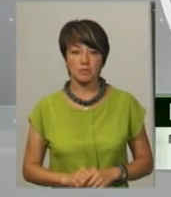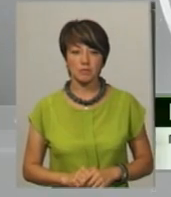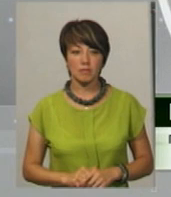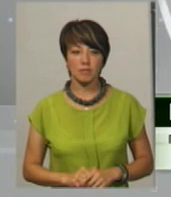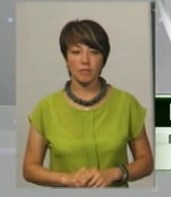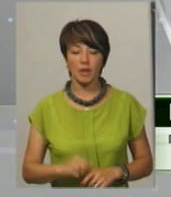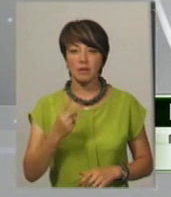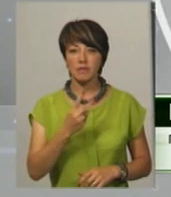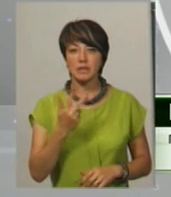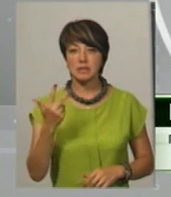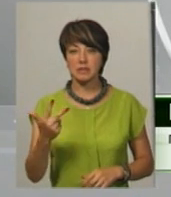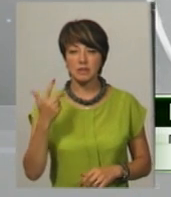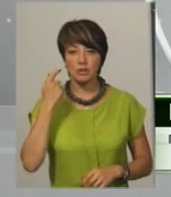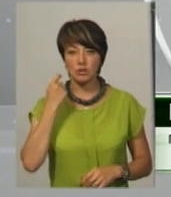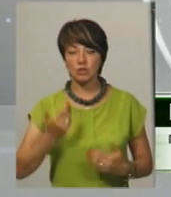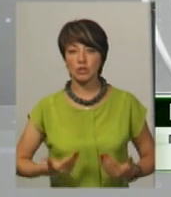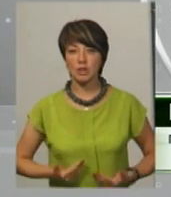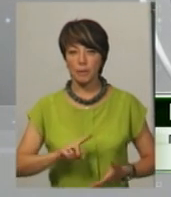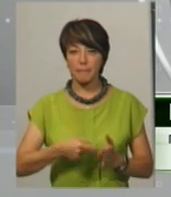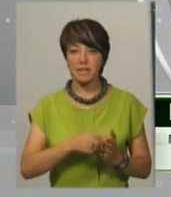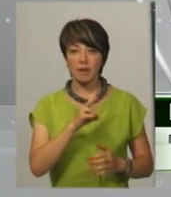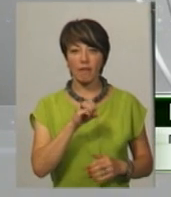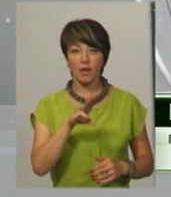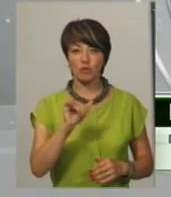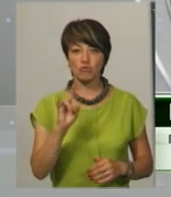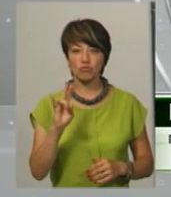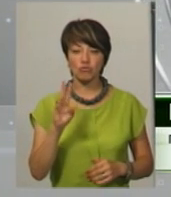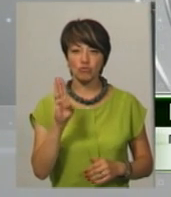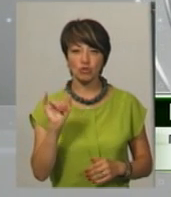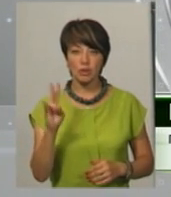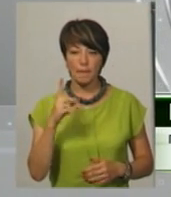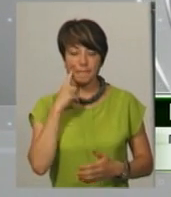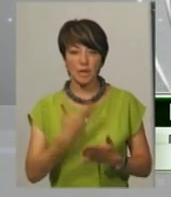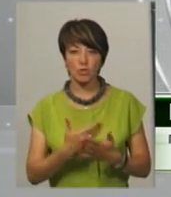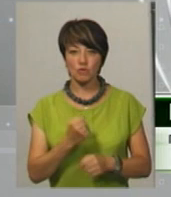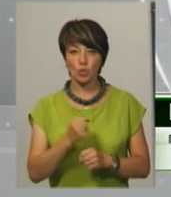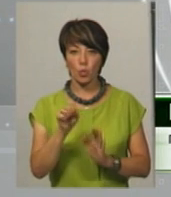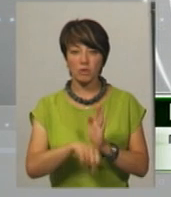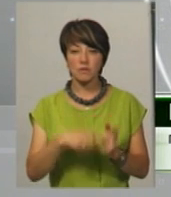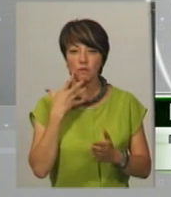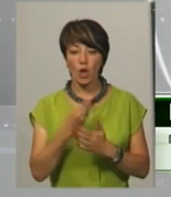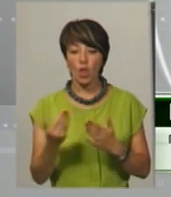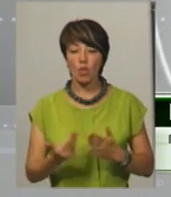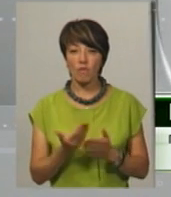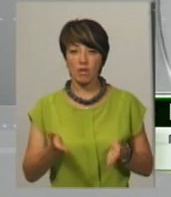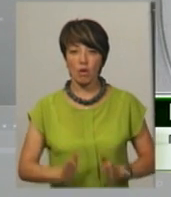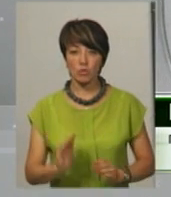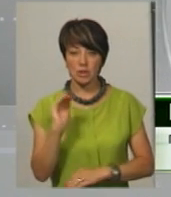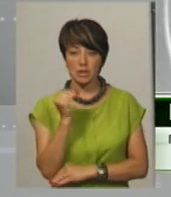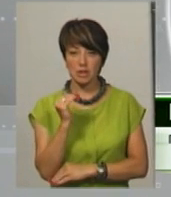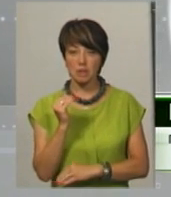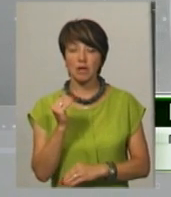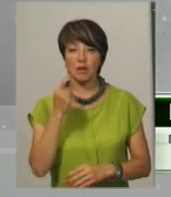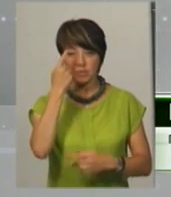23-річні мешканці міста Нетішина, яку правоохоронці підозрюють у вчиненні вбивства своєї новонародженої дитини,